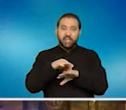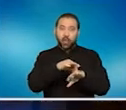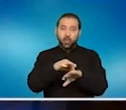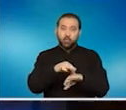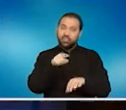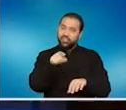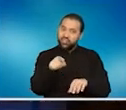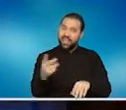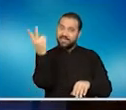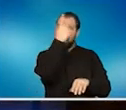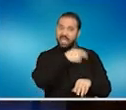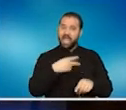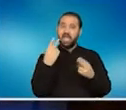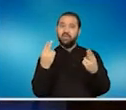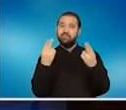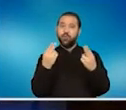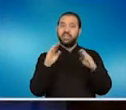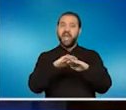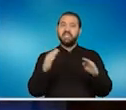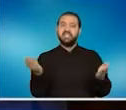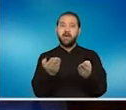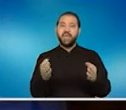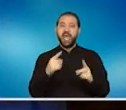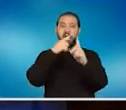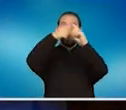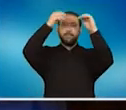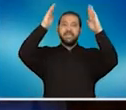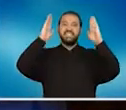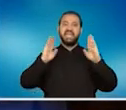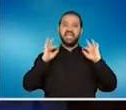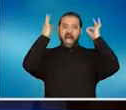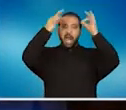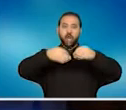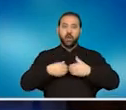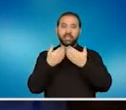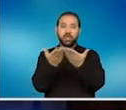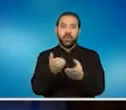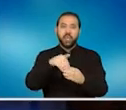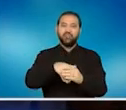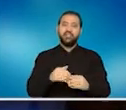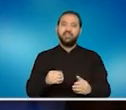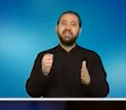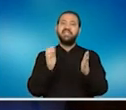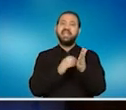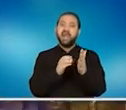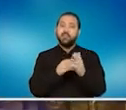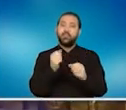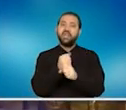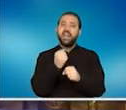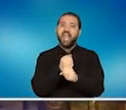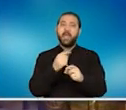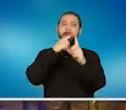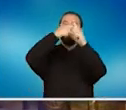a laicilor, a credincioșilor, la participare la treburile bisericești.